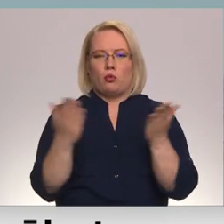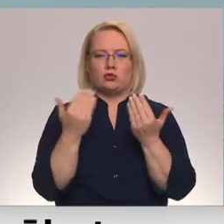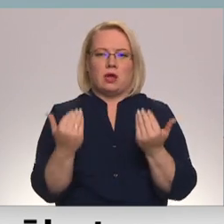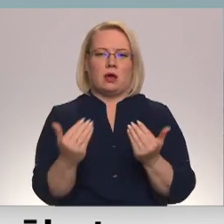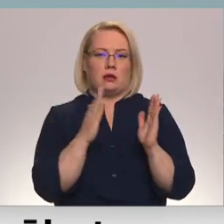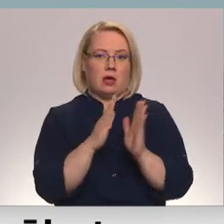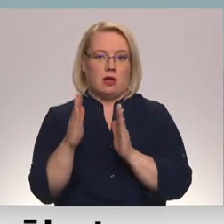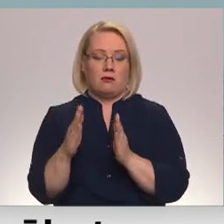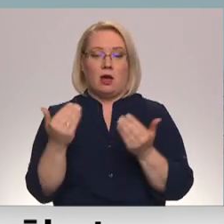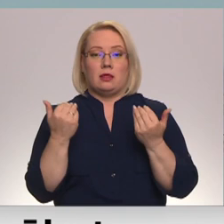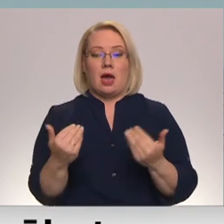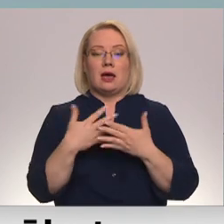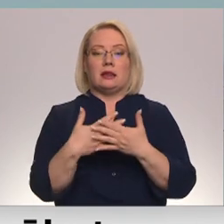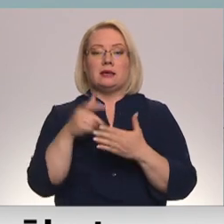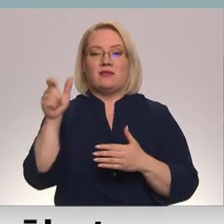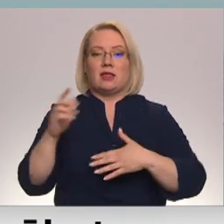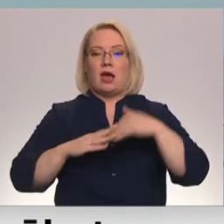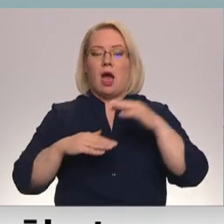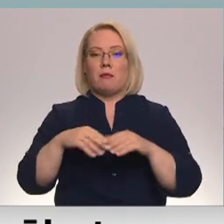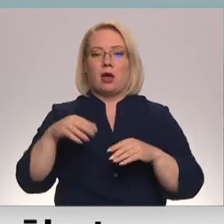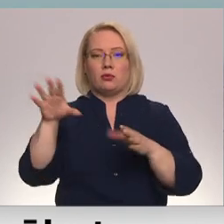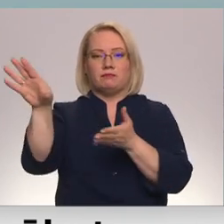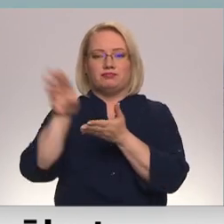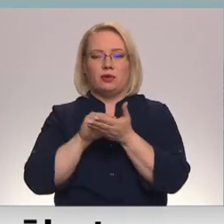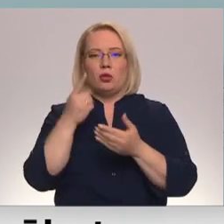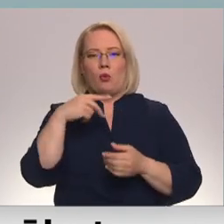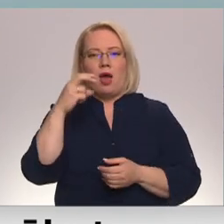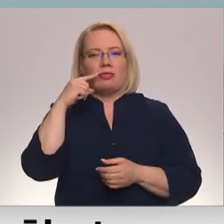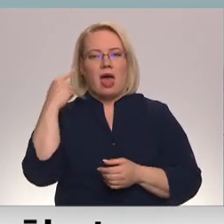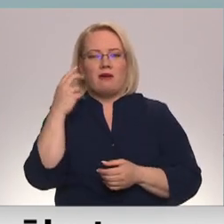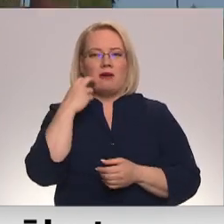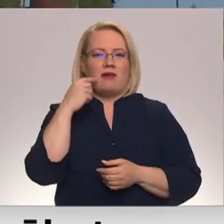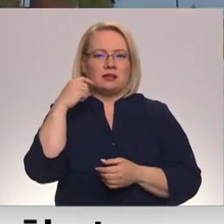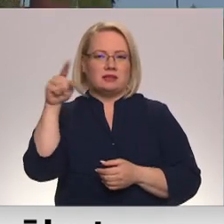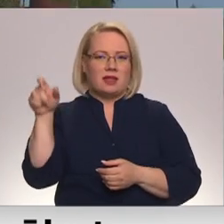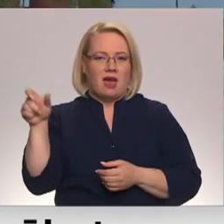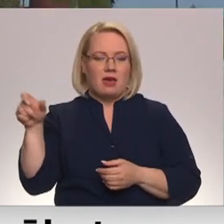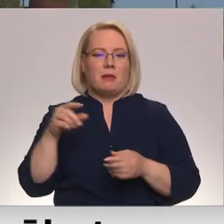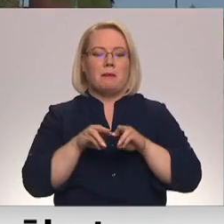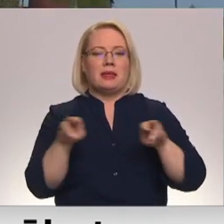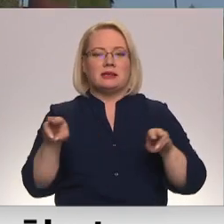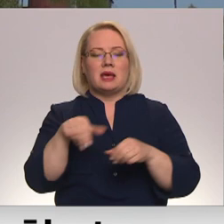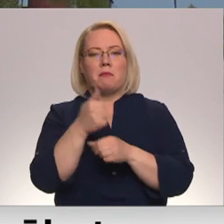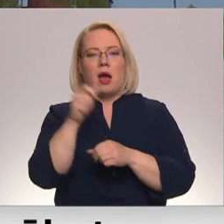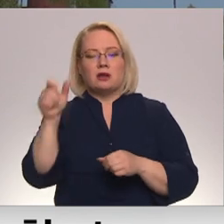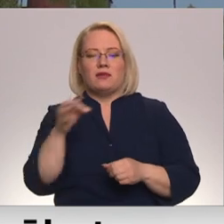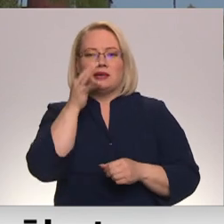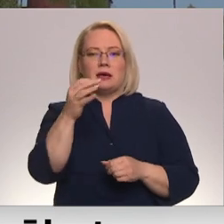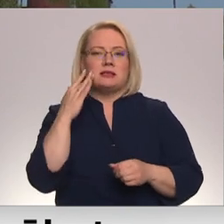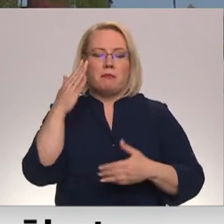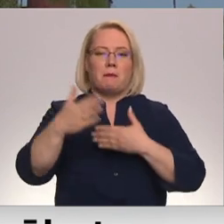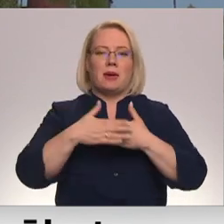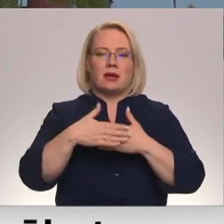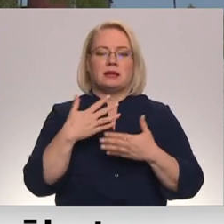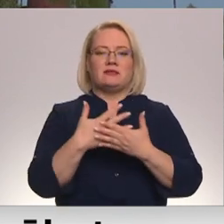gatavoti. Šodien zvejnieki arodu apgūši no saviem tēviem un vectēviem. Ministrijas pārstāvi paustījām cerībām par piekrastes